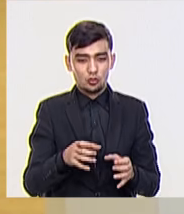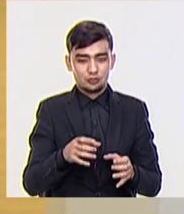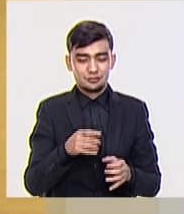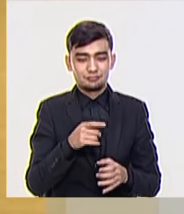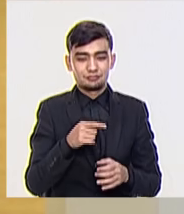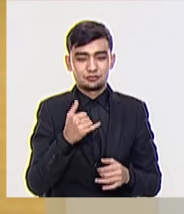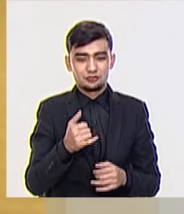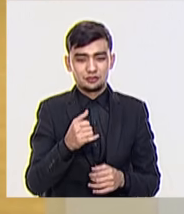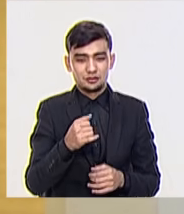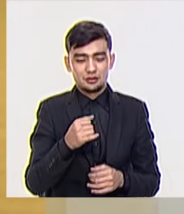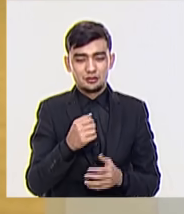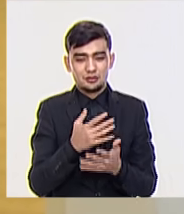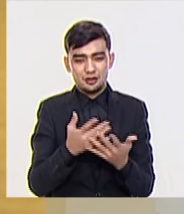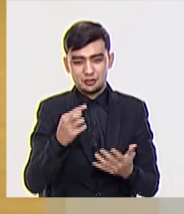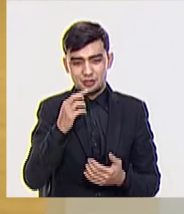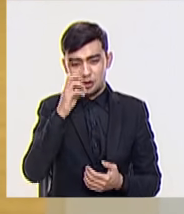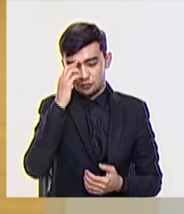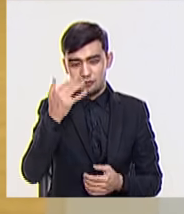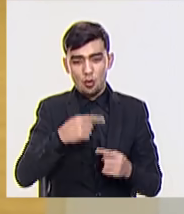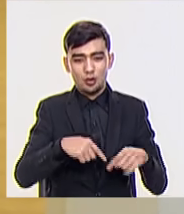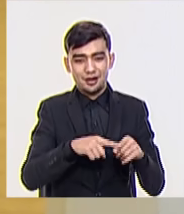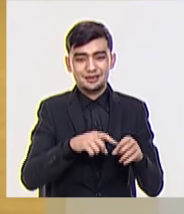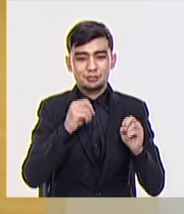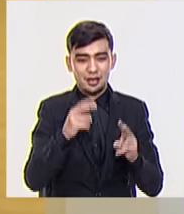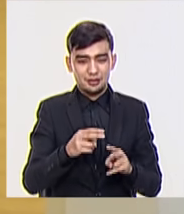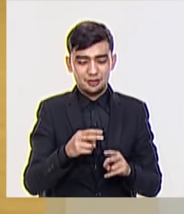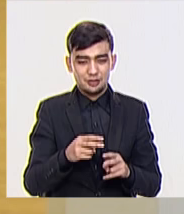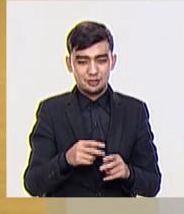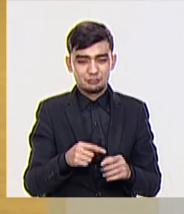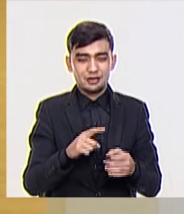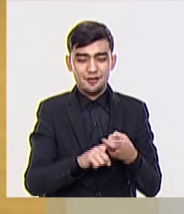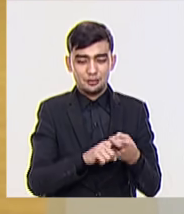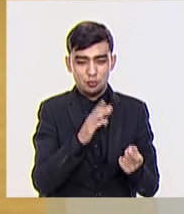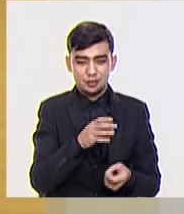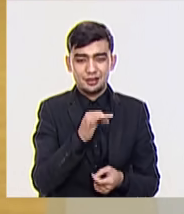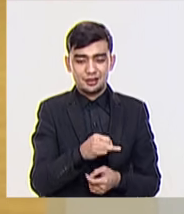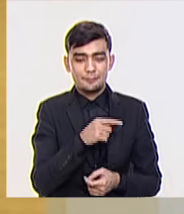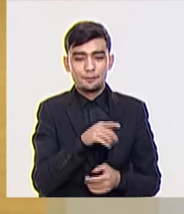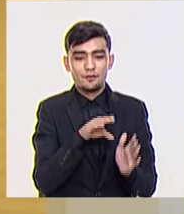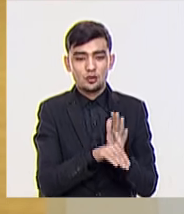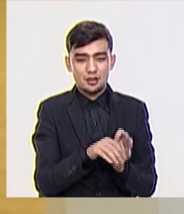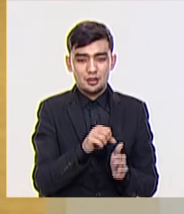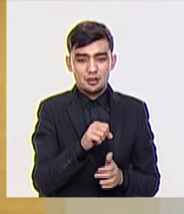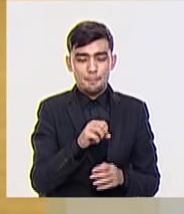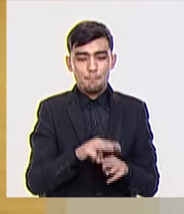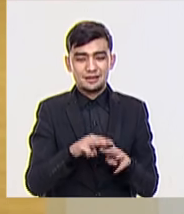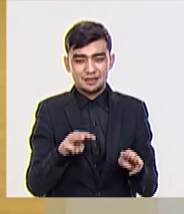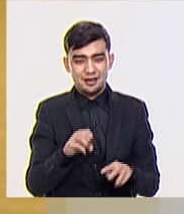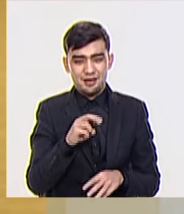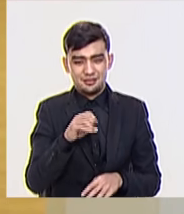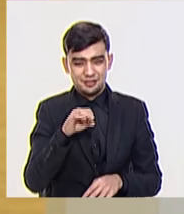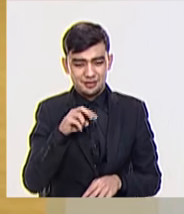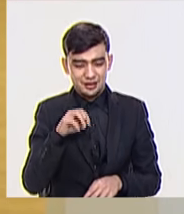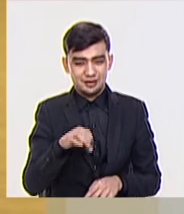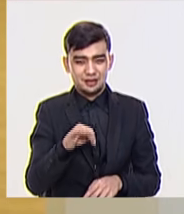негізінде бірнеше мемлекеттік органдар, мүдделі мемлекеттік органдар арқылы өтеді. Олардың ішінде Әділет министрлігі, Еңбек